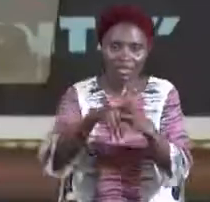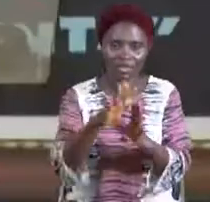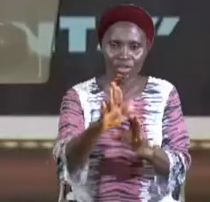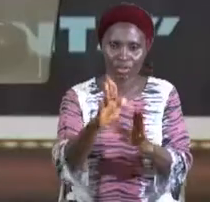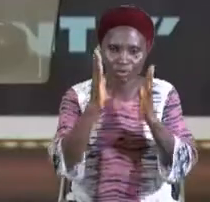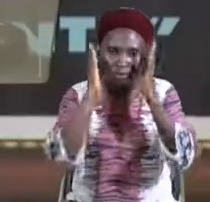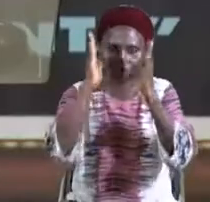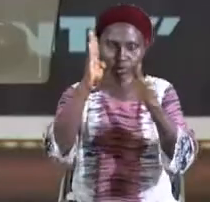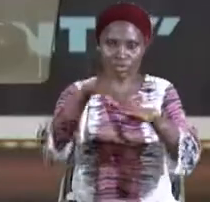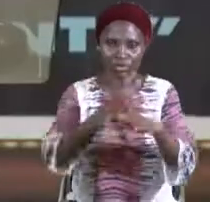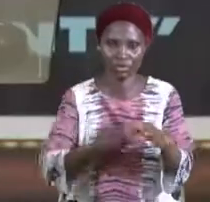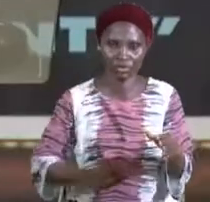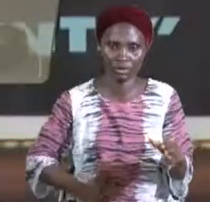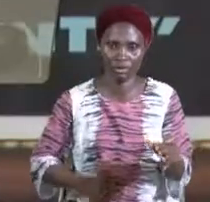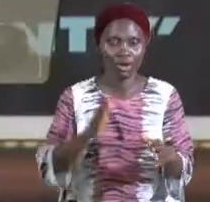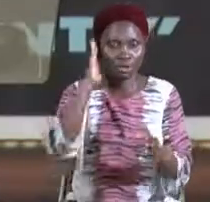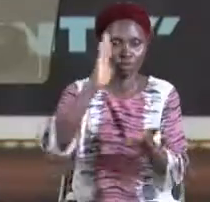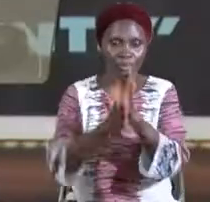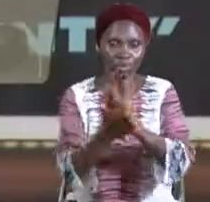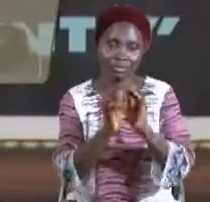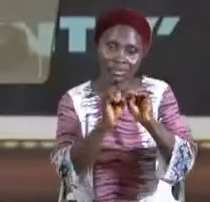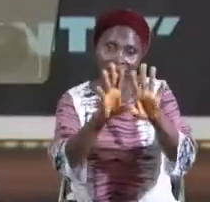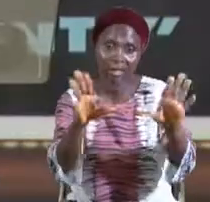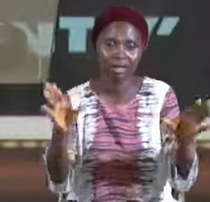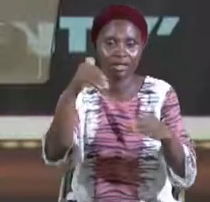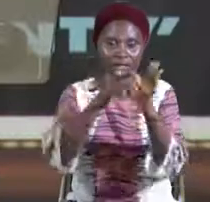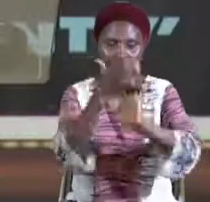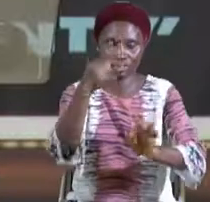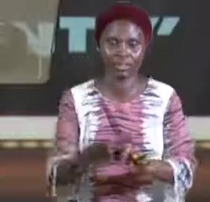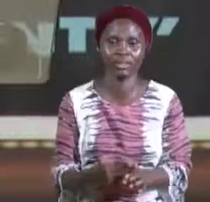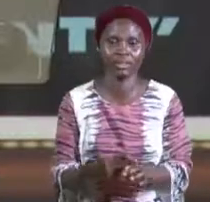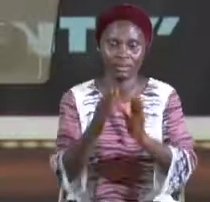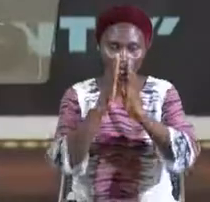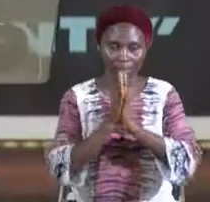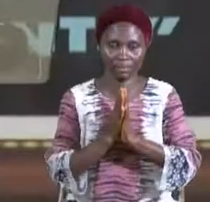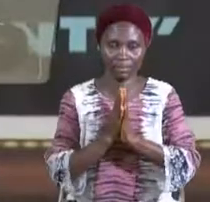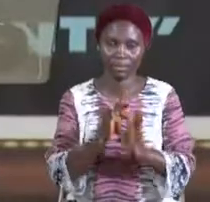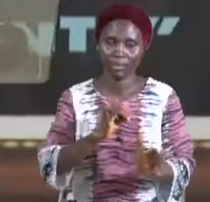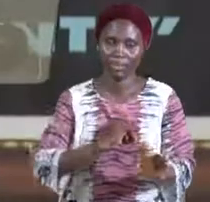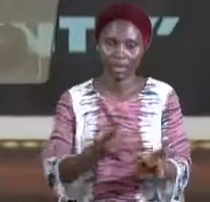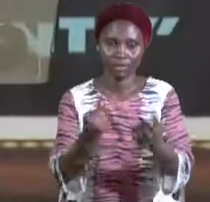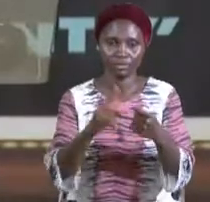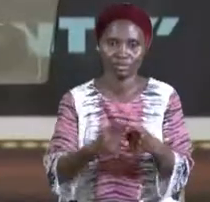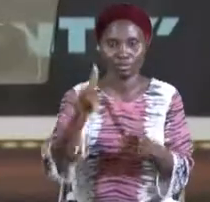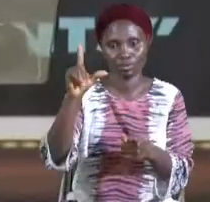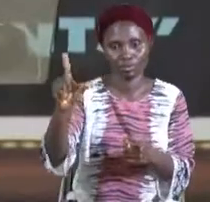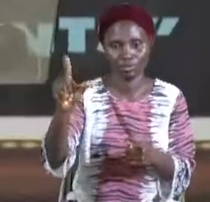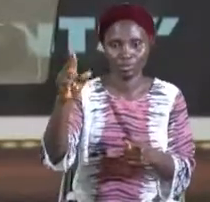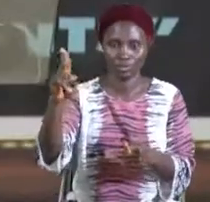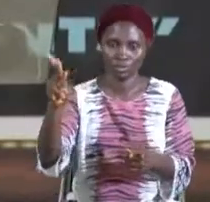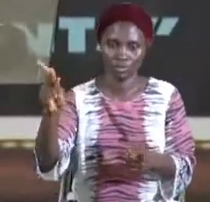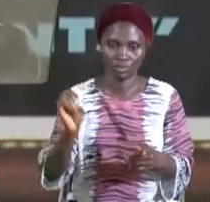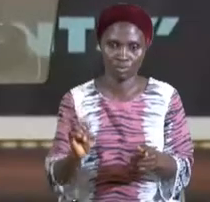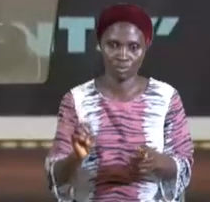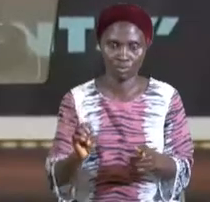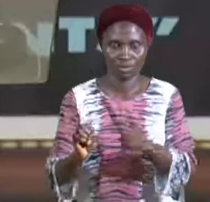ta concentration sur le Seigneur. Et tout sera plus clair au nom de Jésus. Luc au